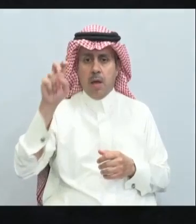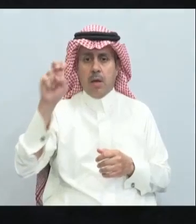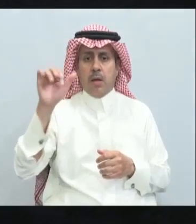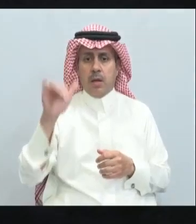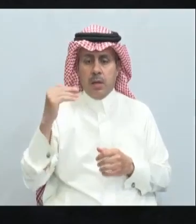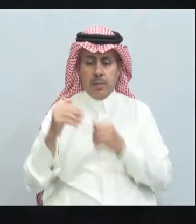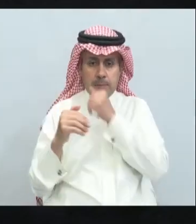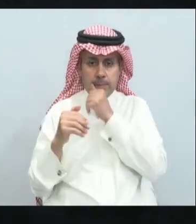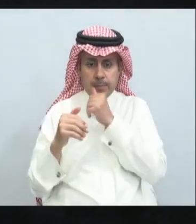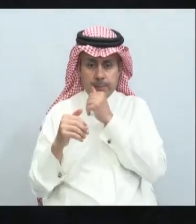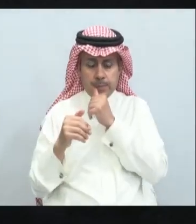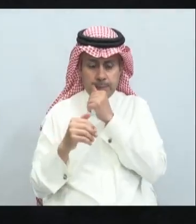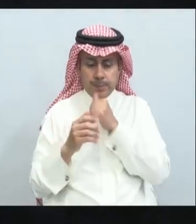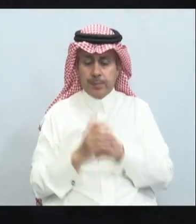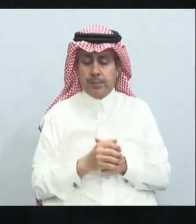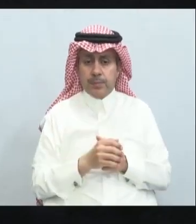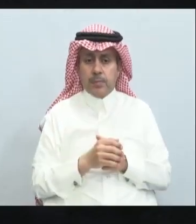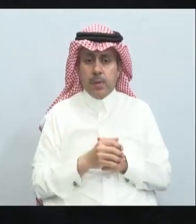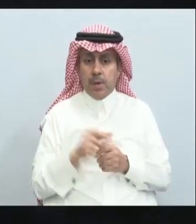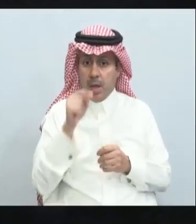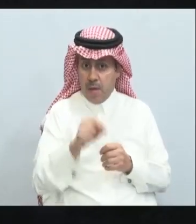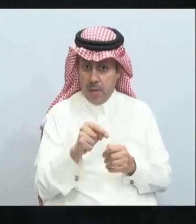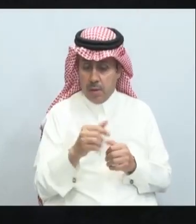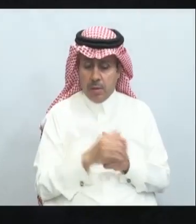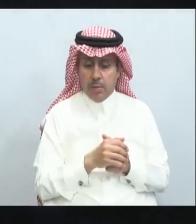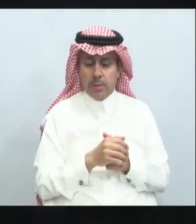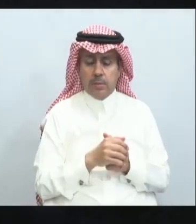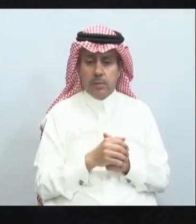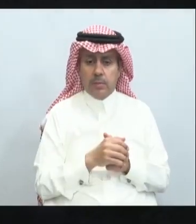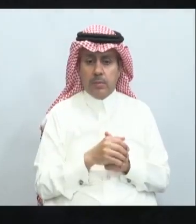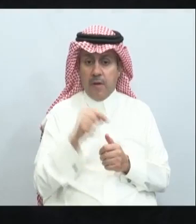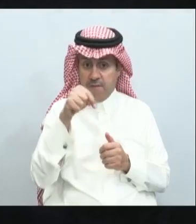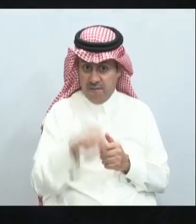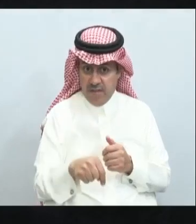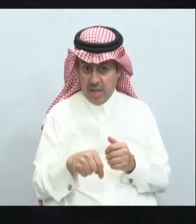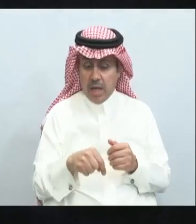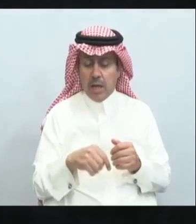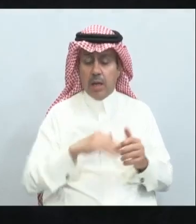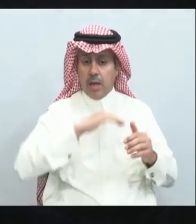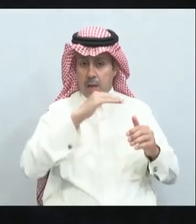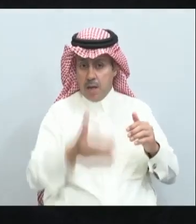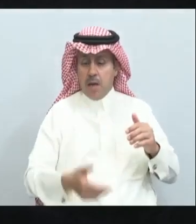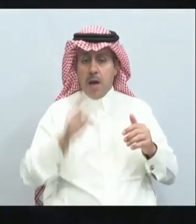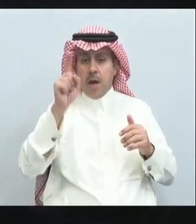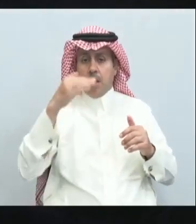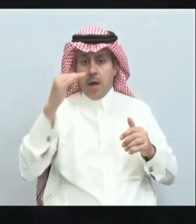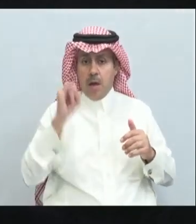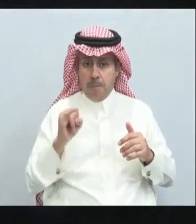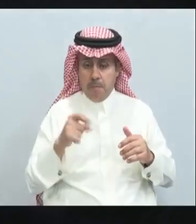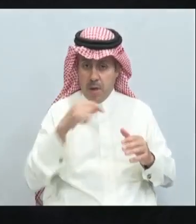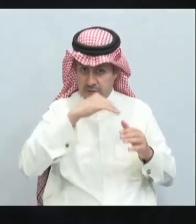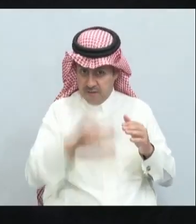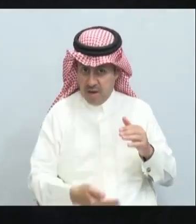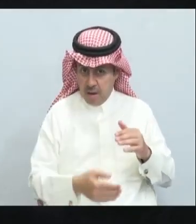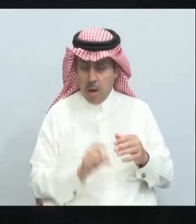وبويضه المراه اما ان يكون هذا الامر في داخل الرحم او خارج الرحم او غير